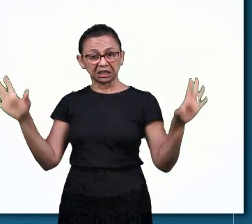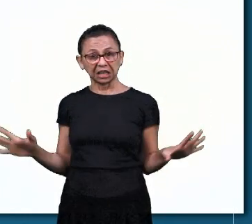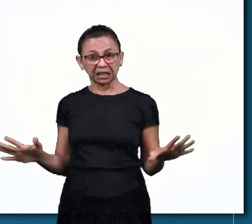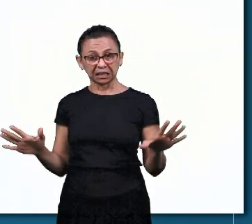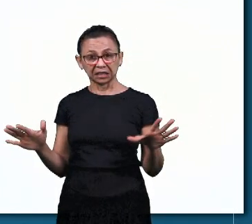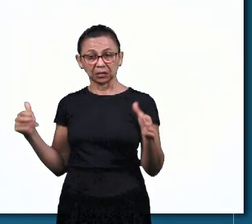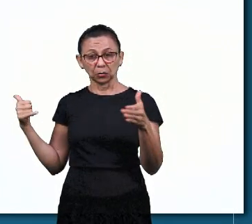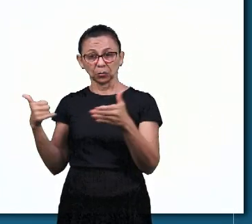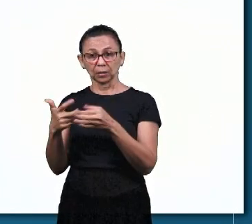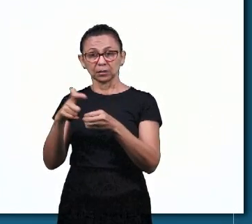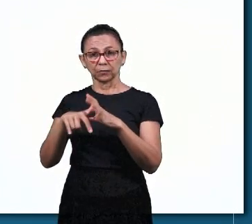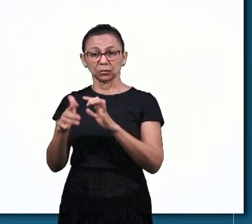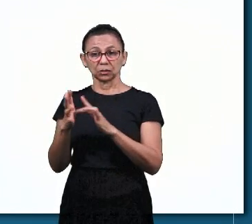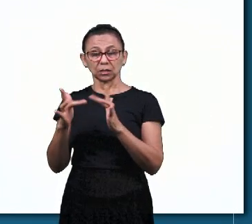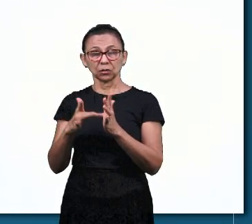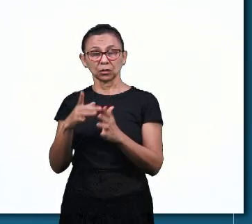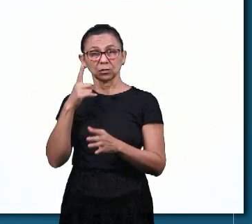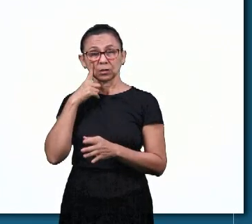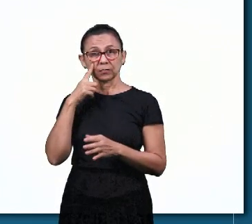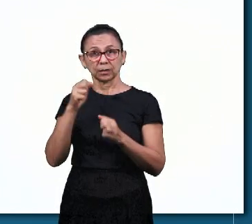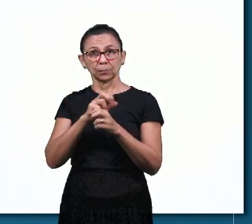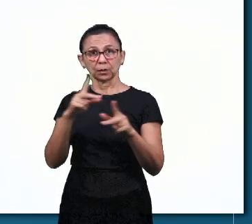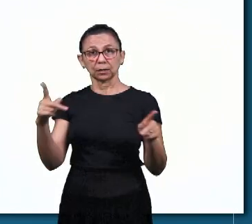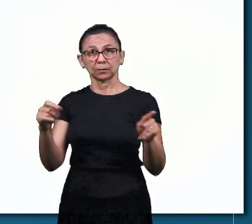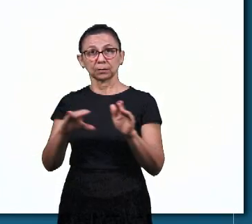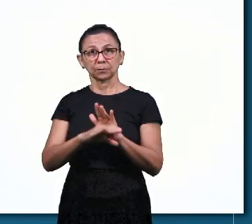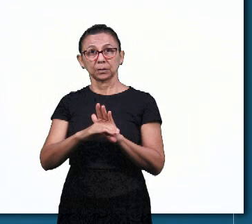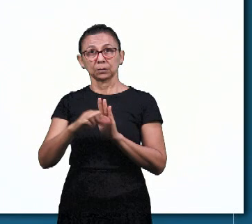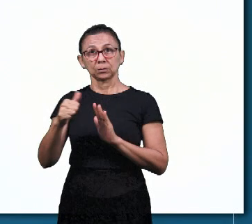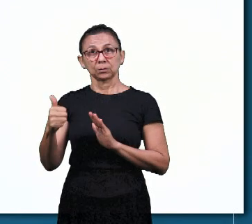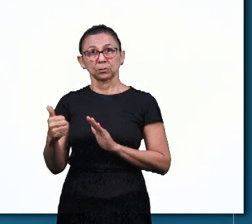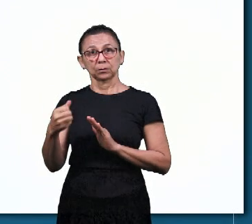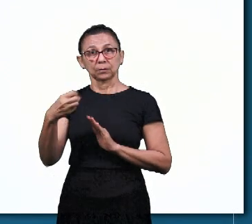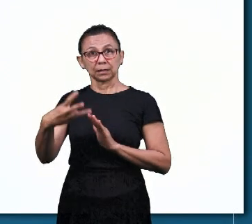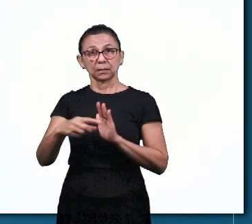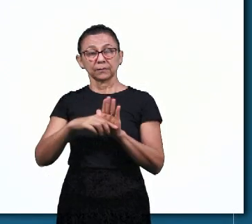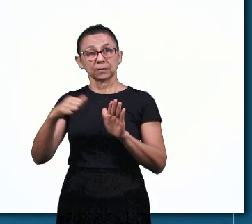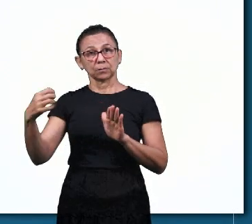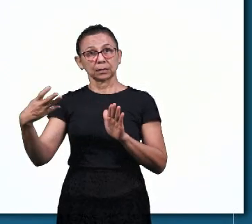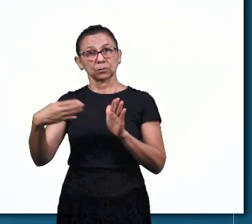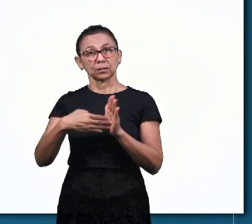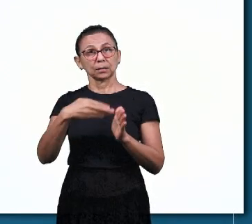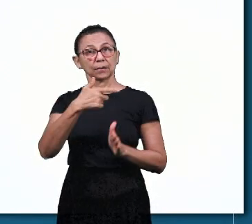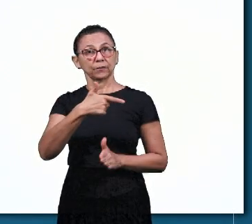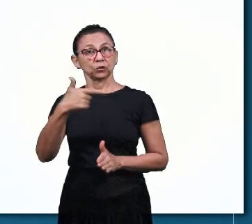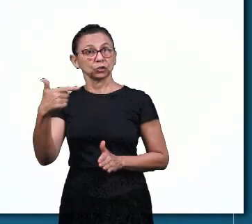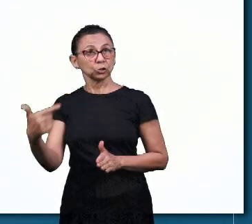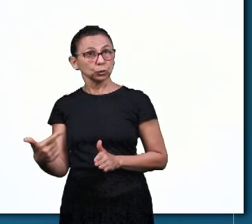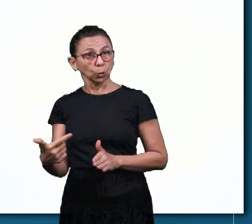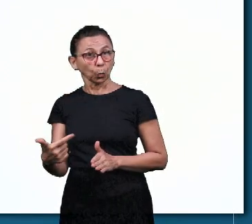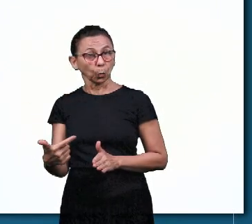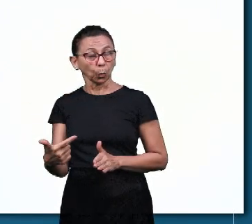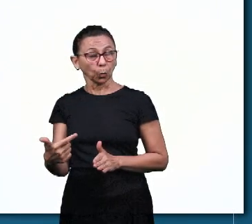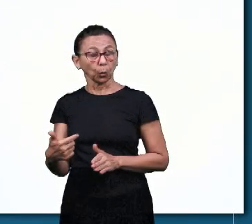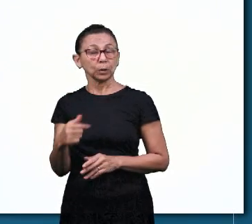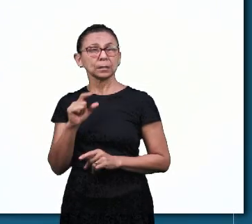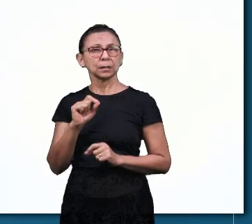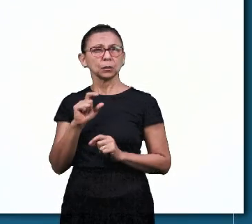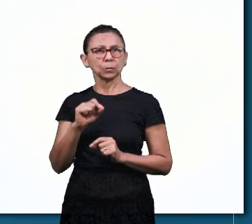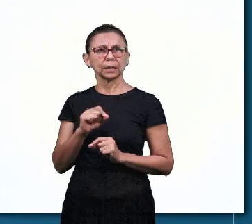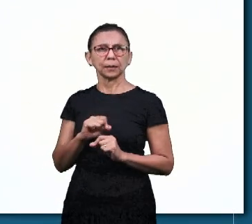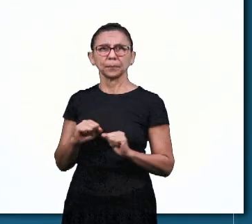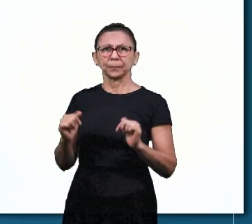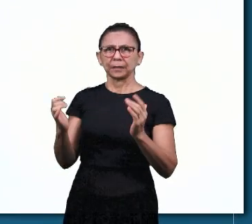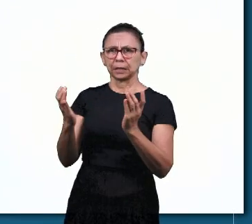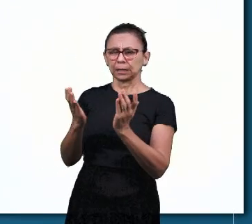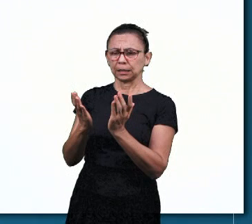de l'Apocalypse, chapitre 3, versets 14 et 22, qui concerne le chrétien et l'Église, en